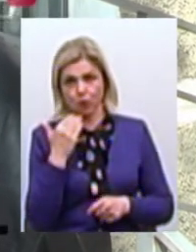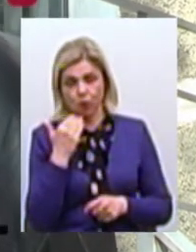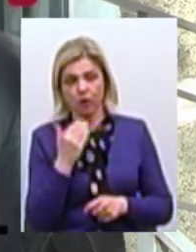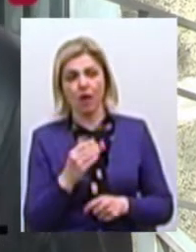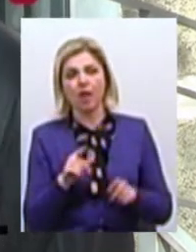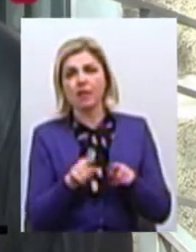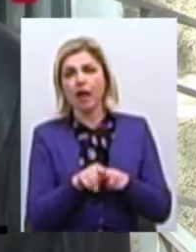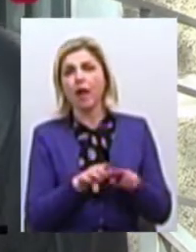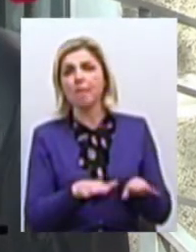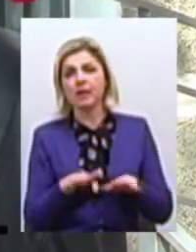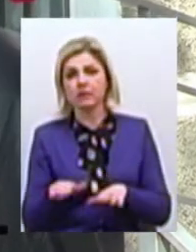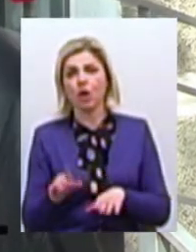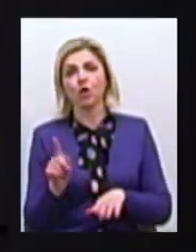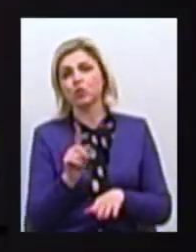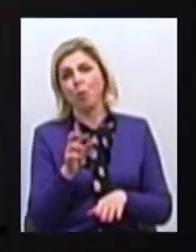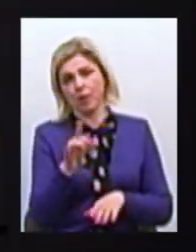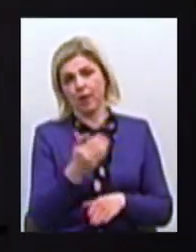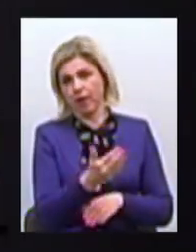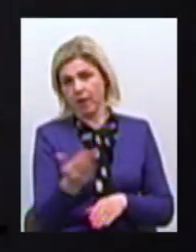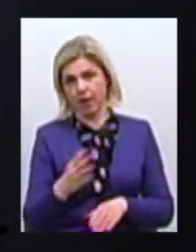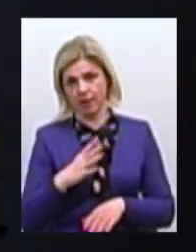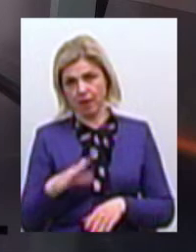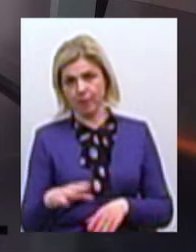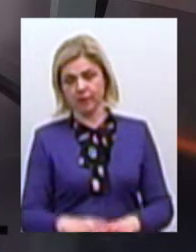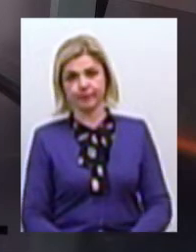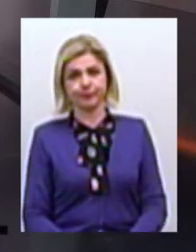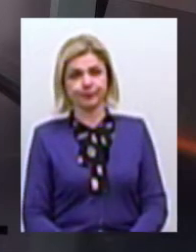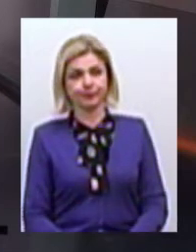таких местах, где желательно, чтобы их не было.